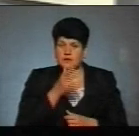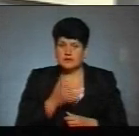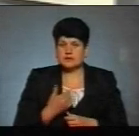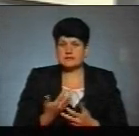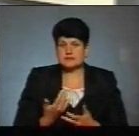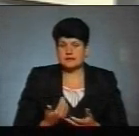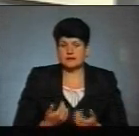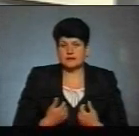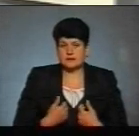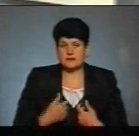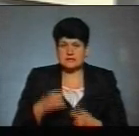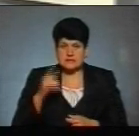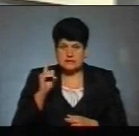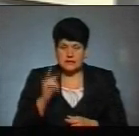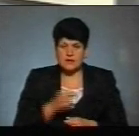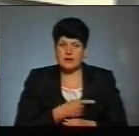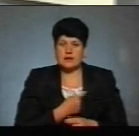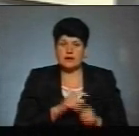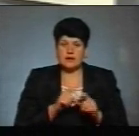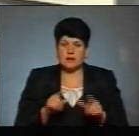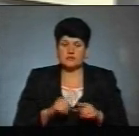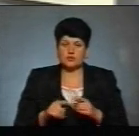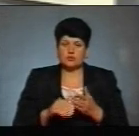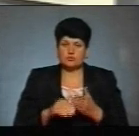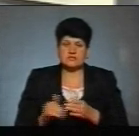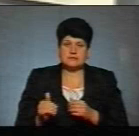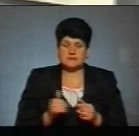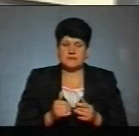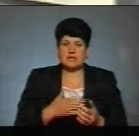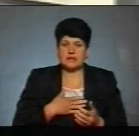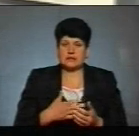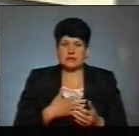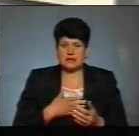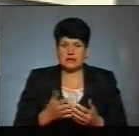я знаю, лікарня швидкої допомоги забезпечена і дихальним